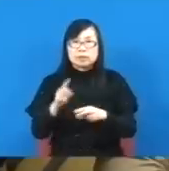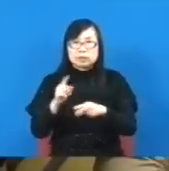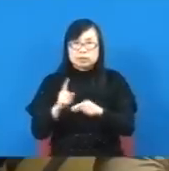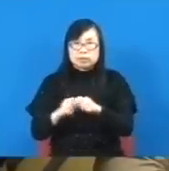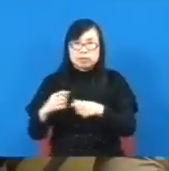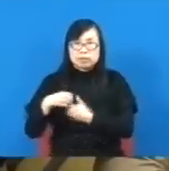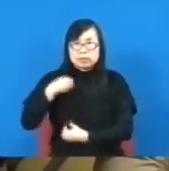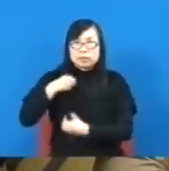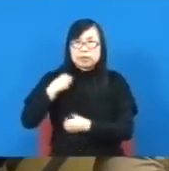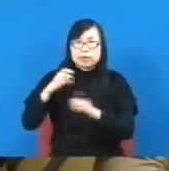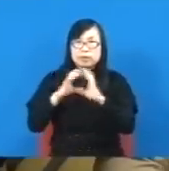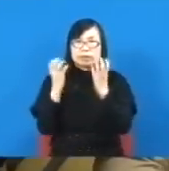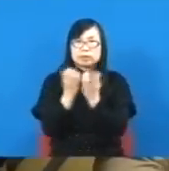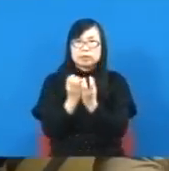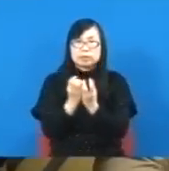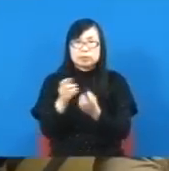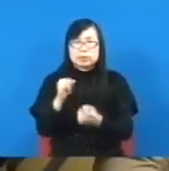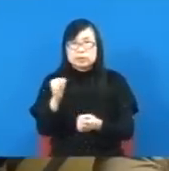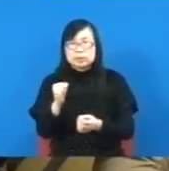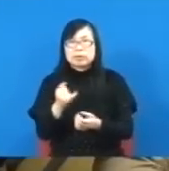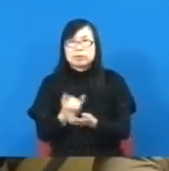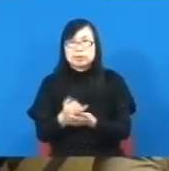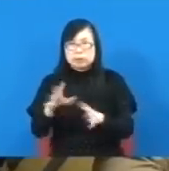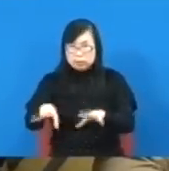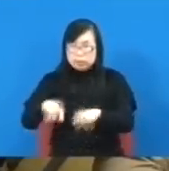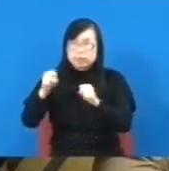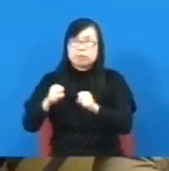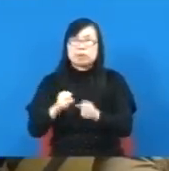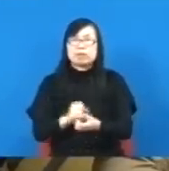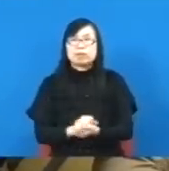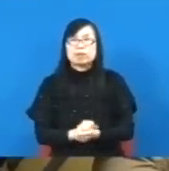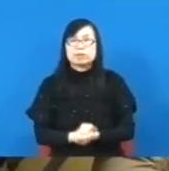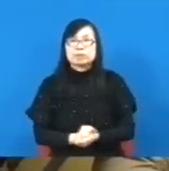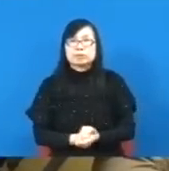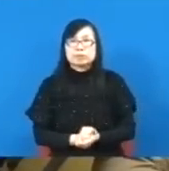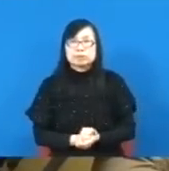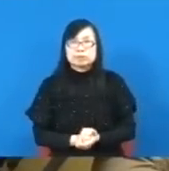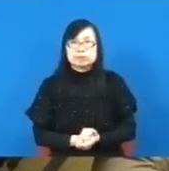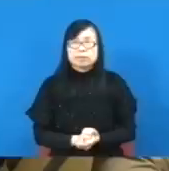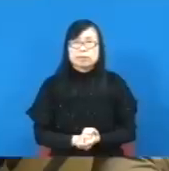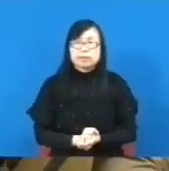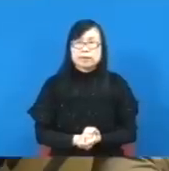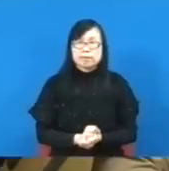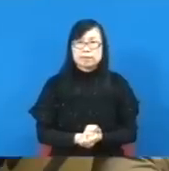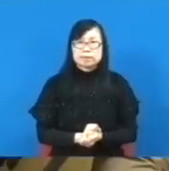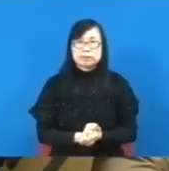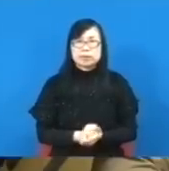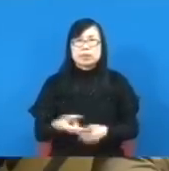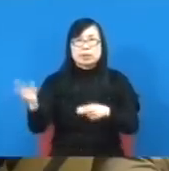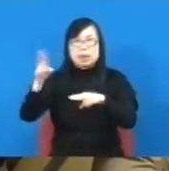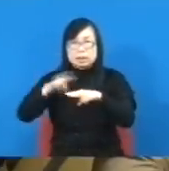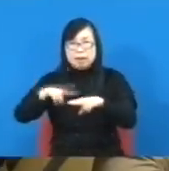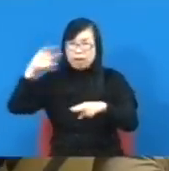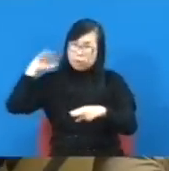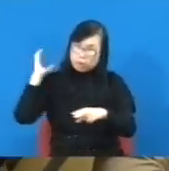啦，因為共產黨係搞死佢噶嘛，冇搞到啦，係咪？咁仲有一個就係、是、由大陸落嚟嗰